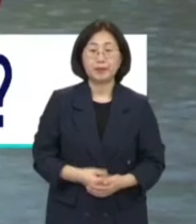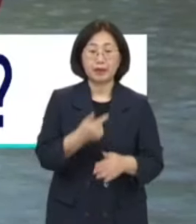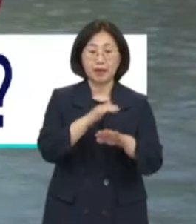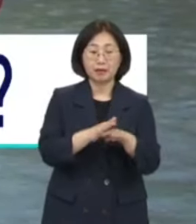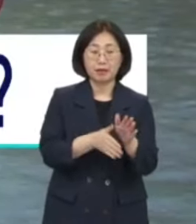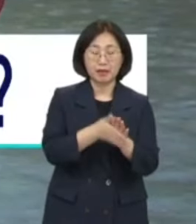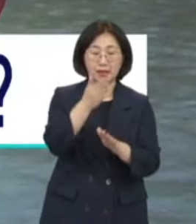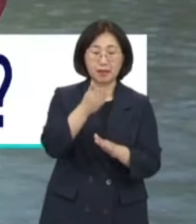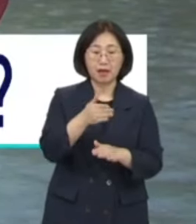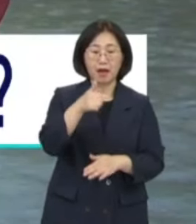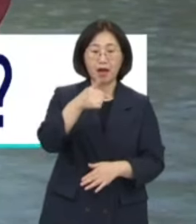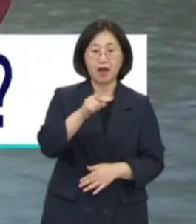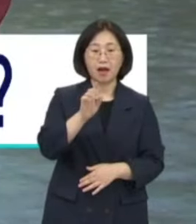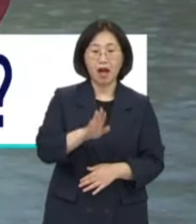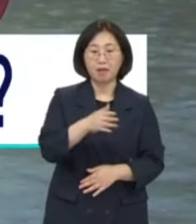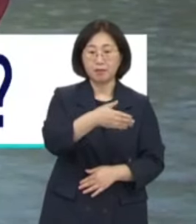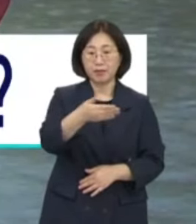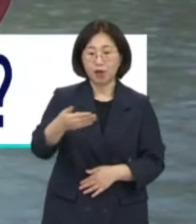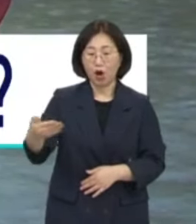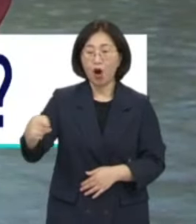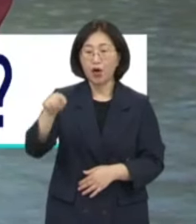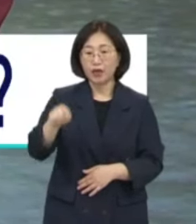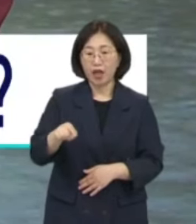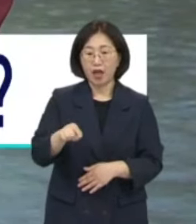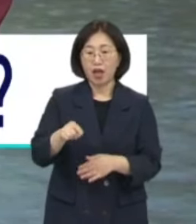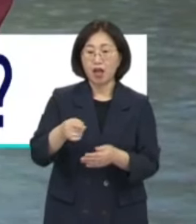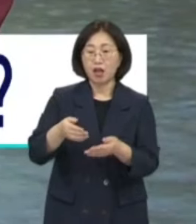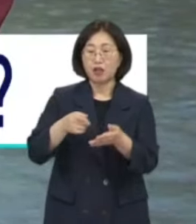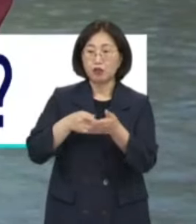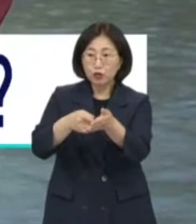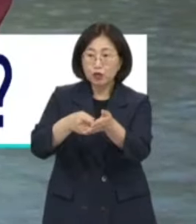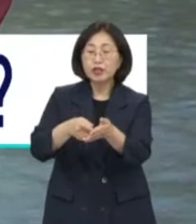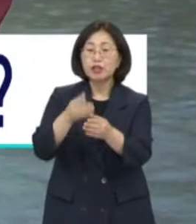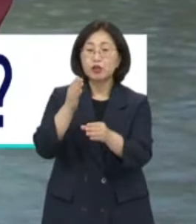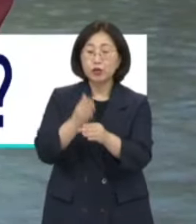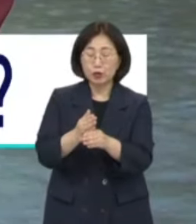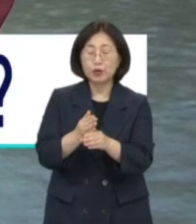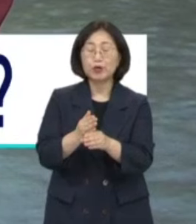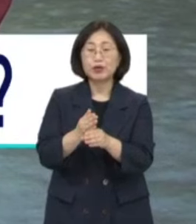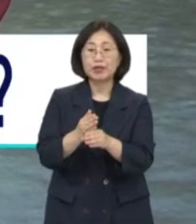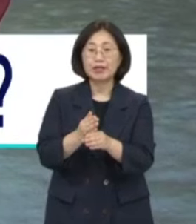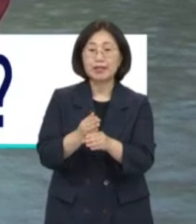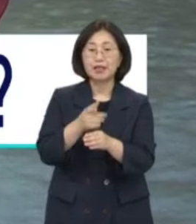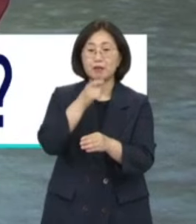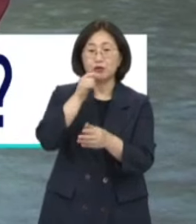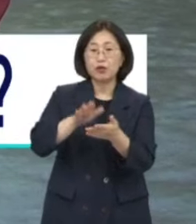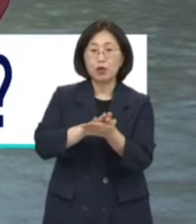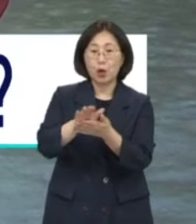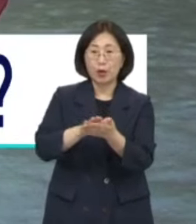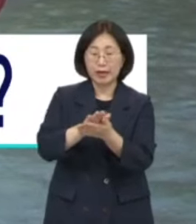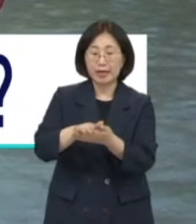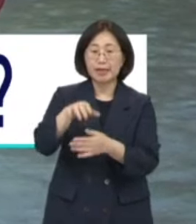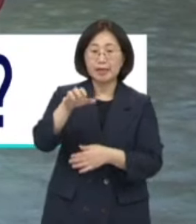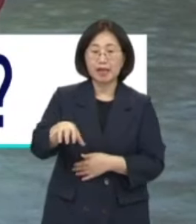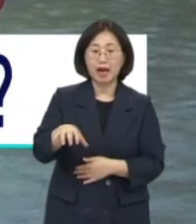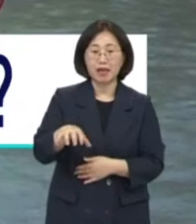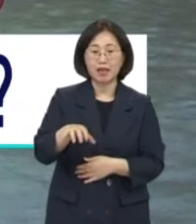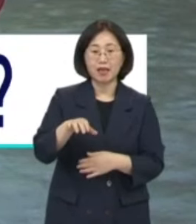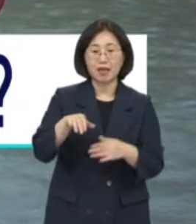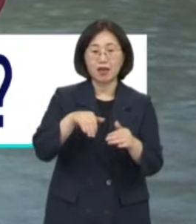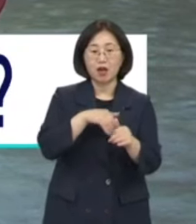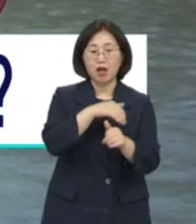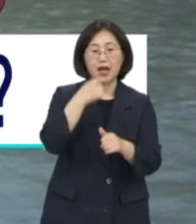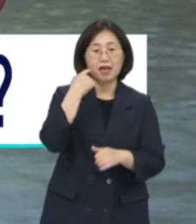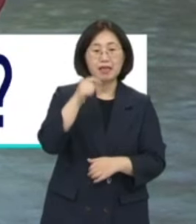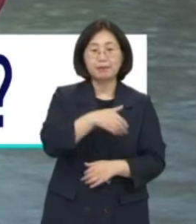대전시가 갑천 둔치에 추진 중인 야외 물놀이장이 마지막 관문인 금강유역환경청의 허가를 받으면서 공사 착공을